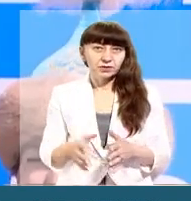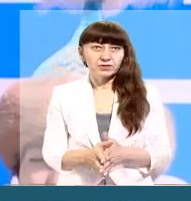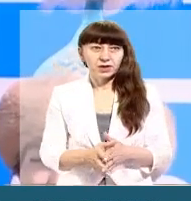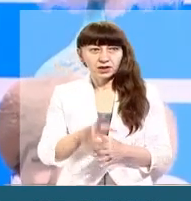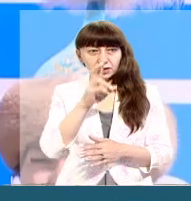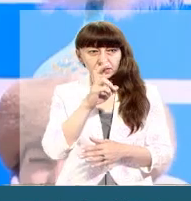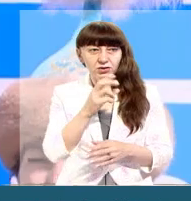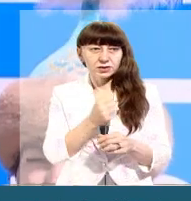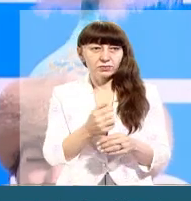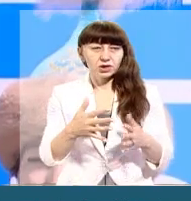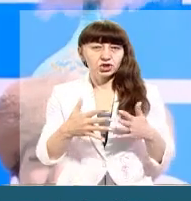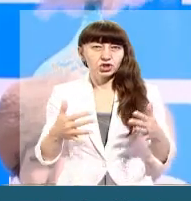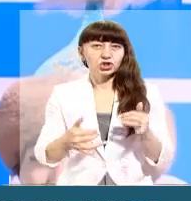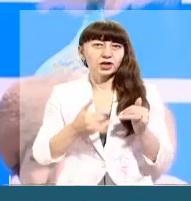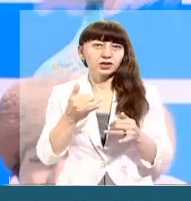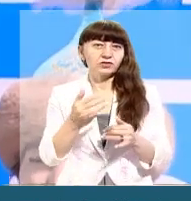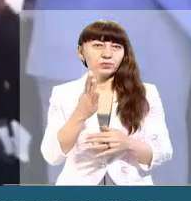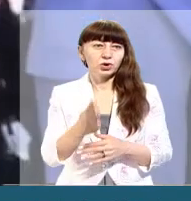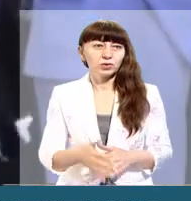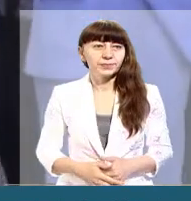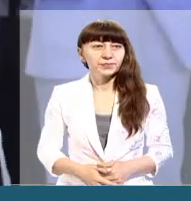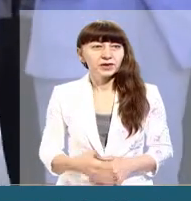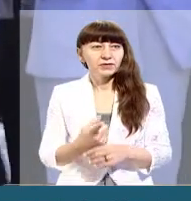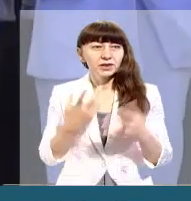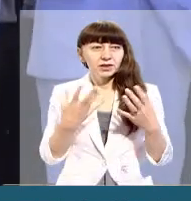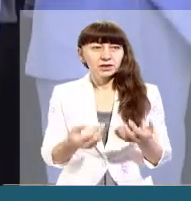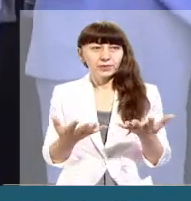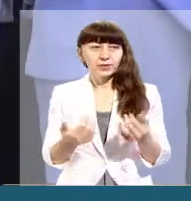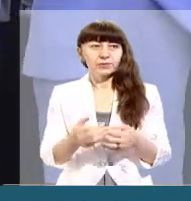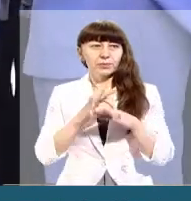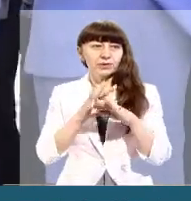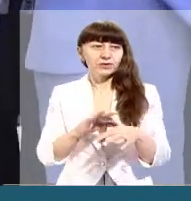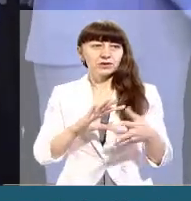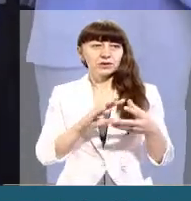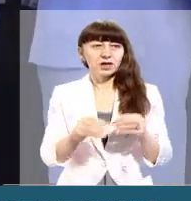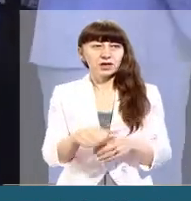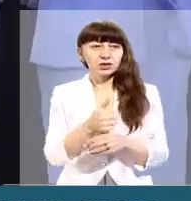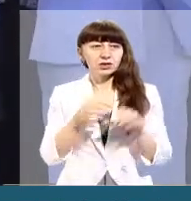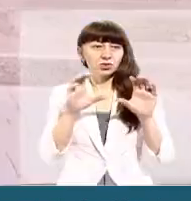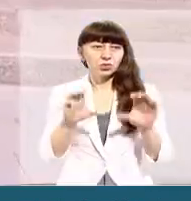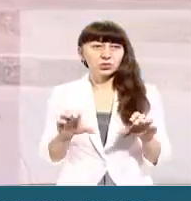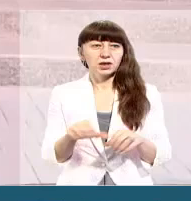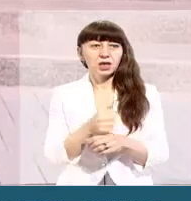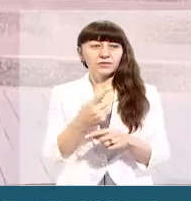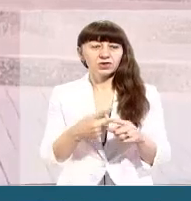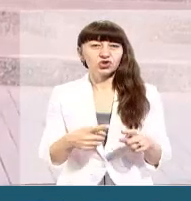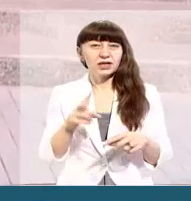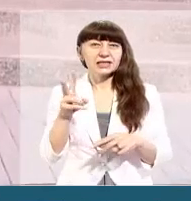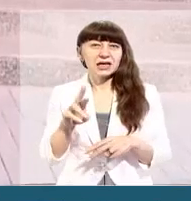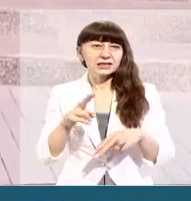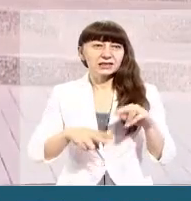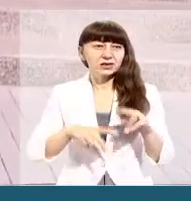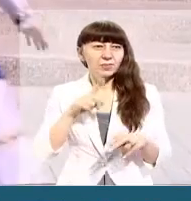наше государство сделало большие шаги вперед. В этот день принято подводить итоги. Конституция стала фундаментом для